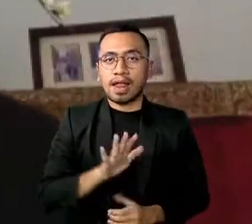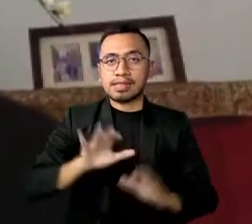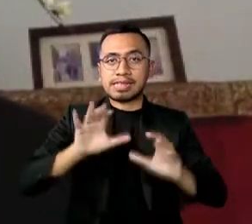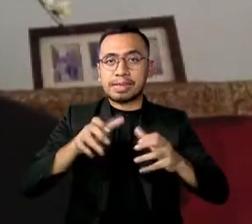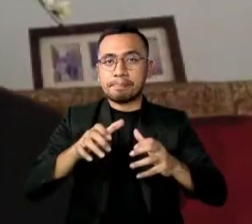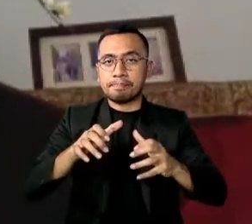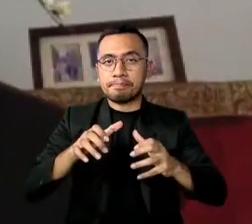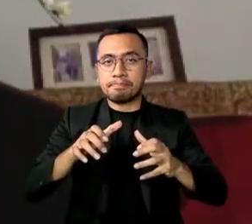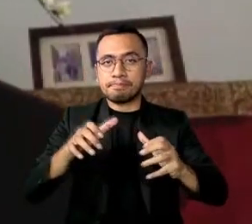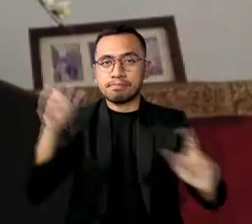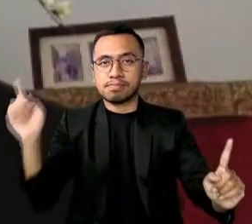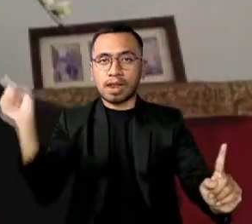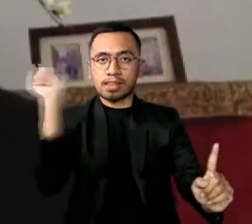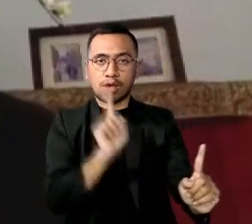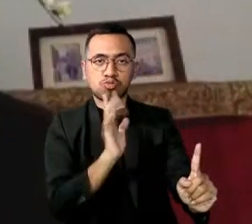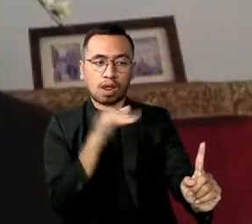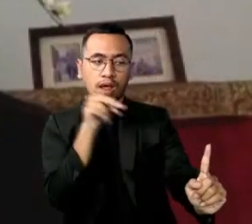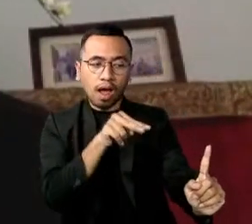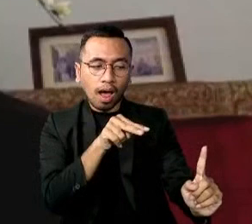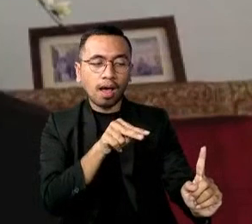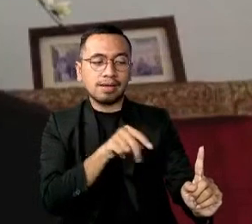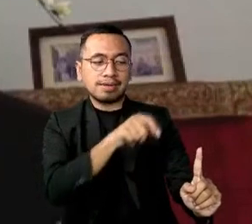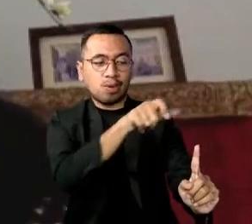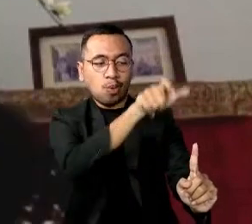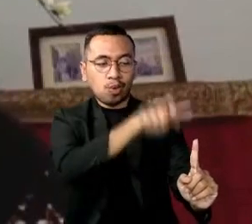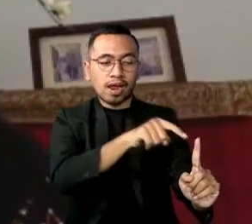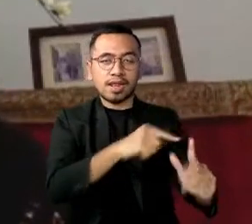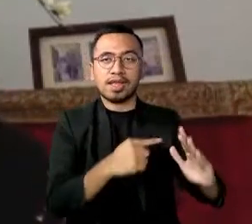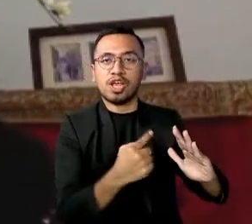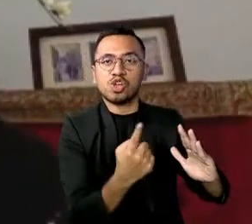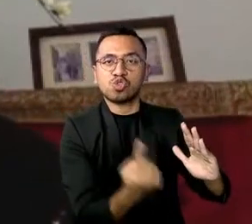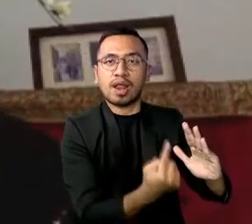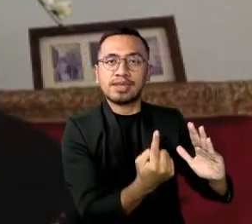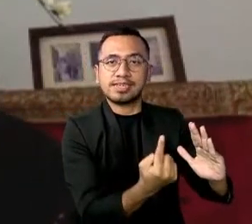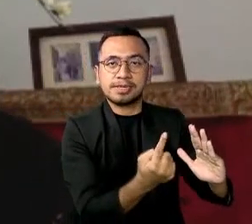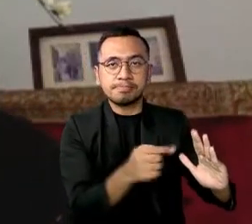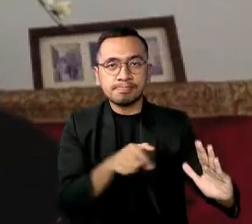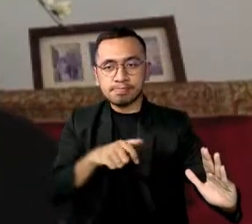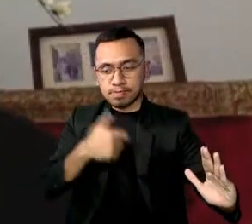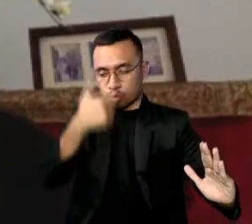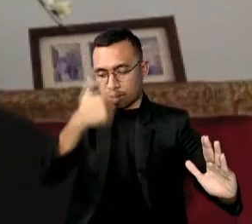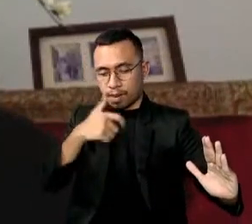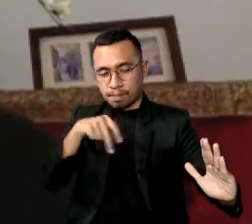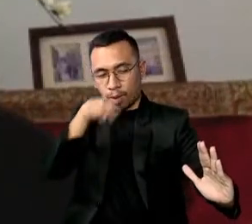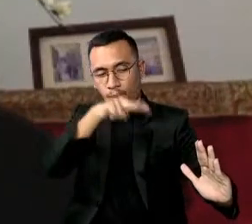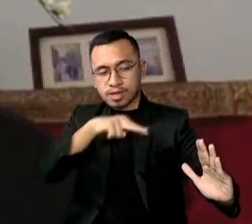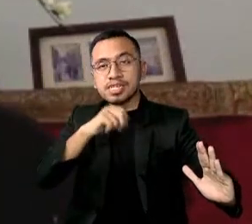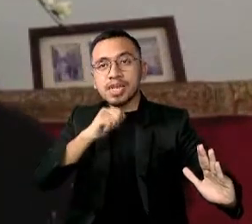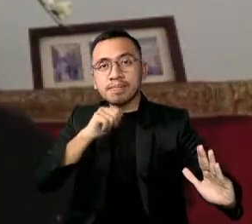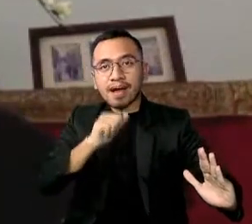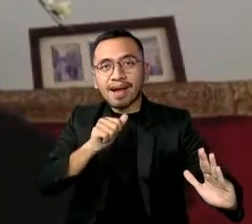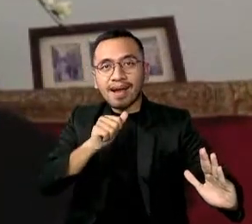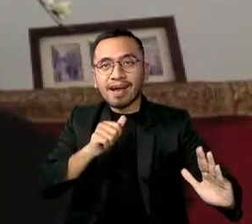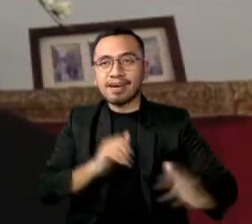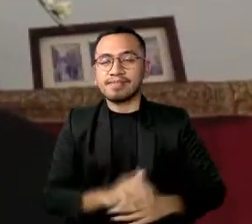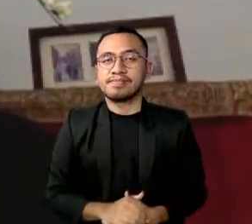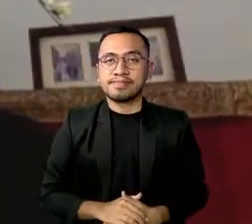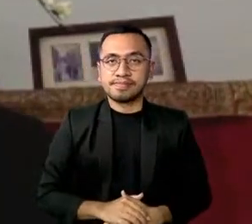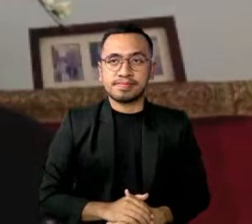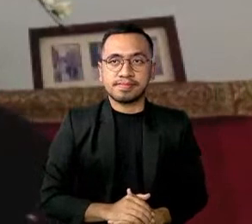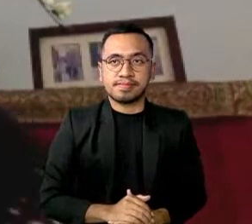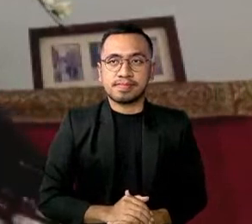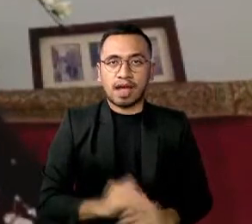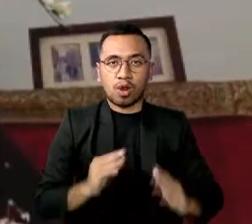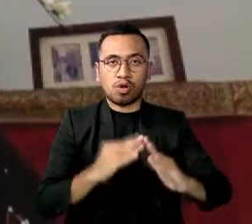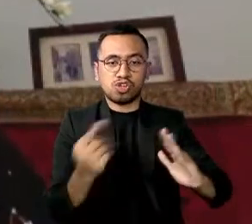siapa yang ngawasi mereka yang diisolasi siapa yang mengawasi mereka yang dikarantina kalau diisolasi